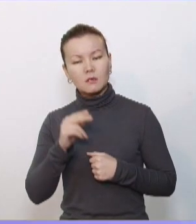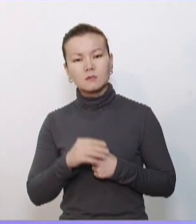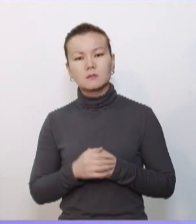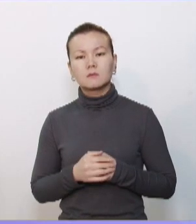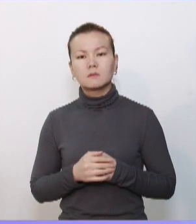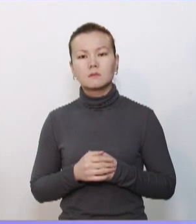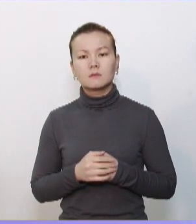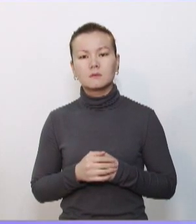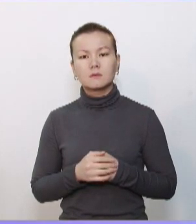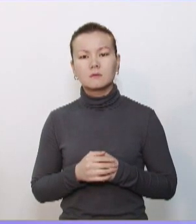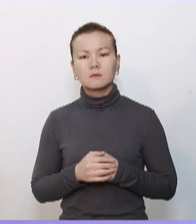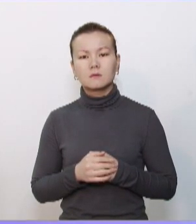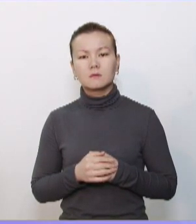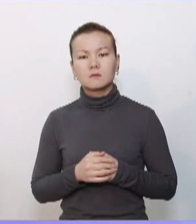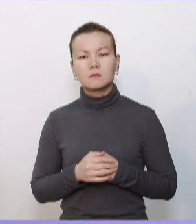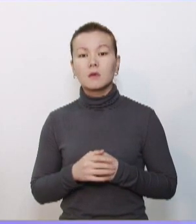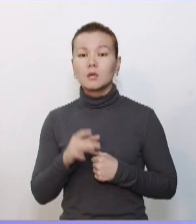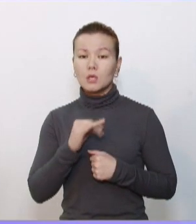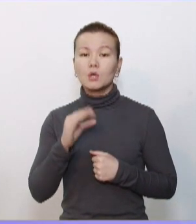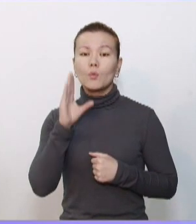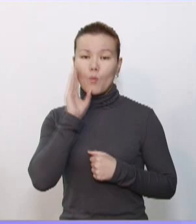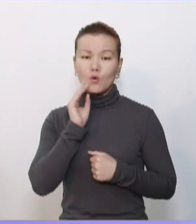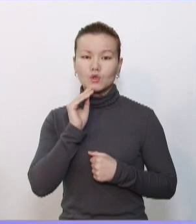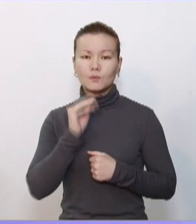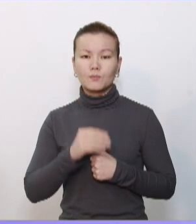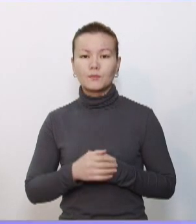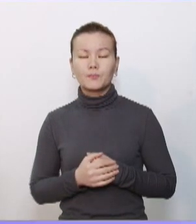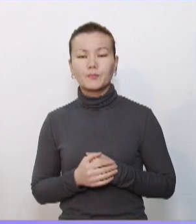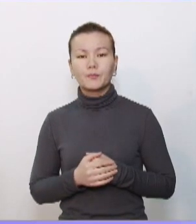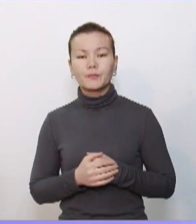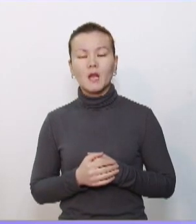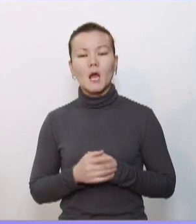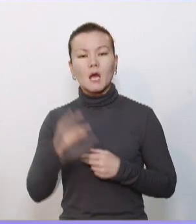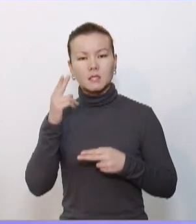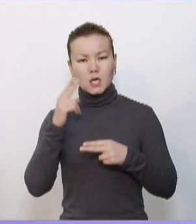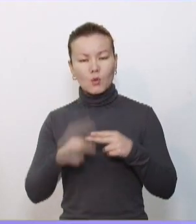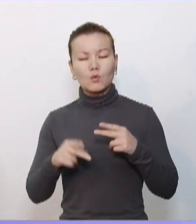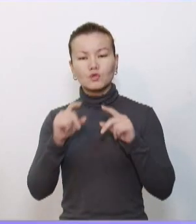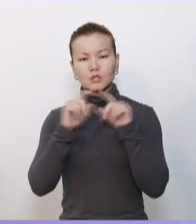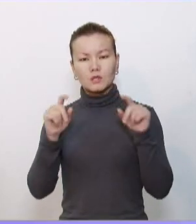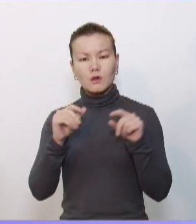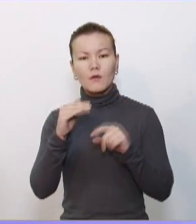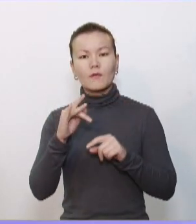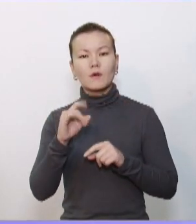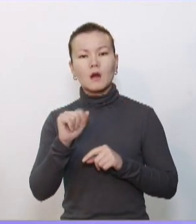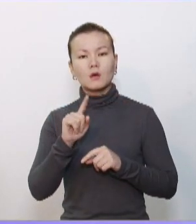научились и можете. Закончите фразу.